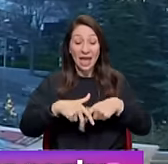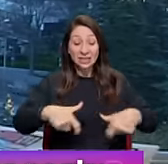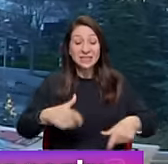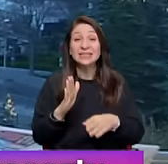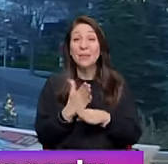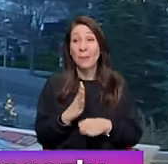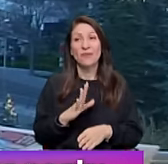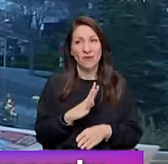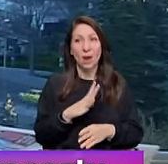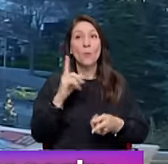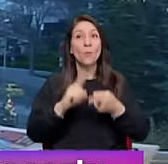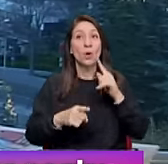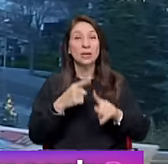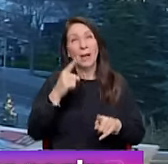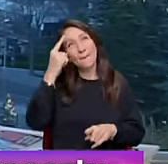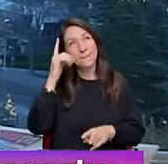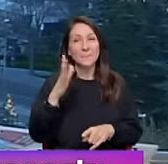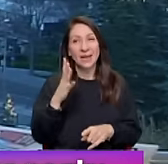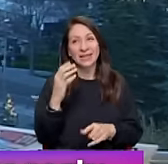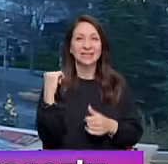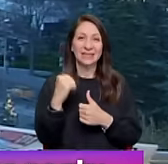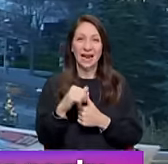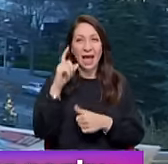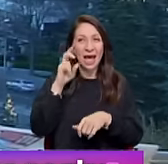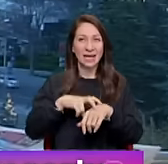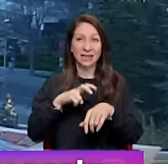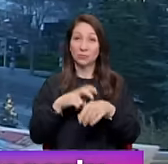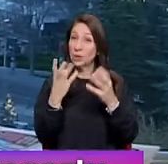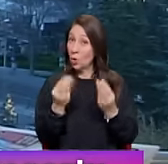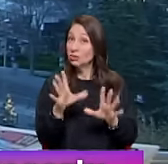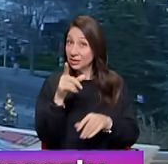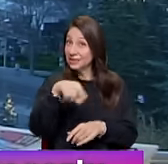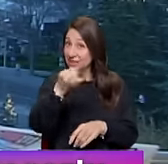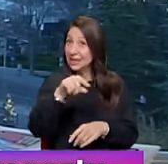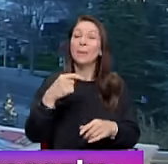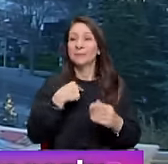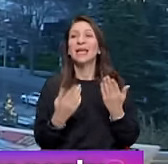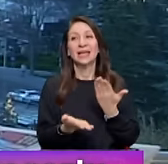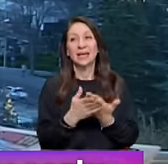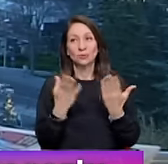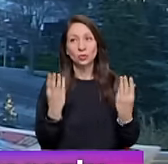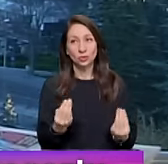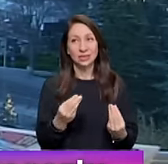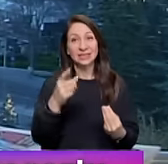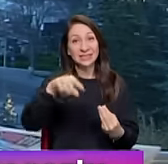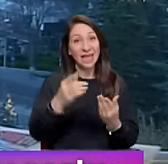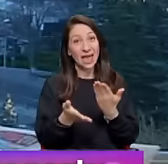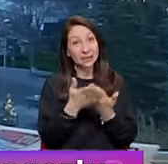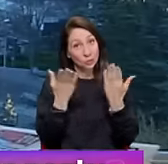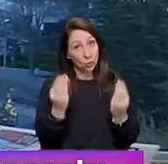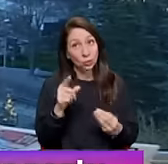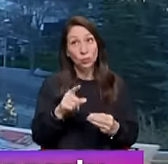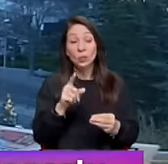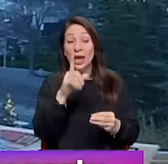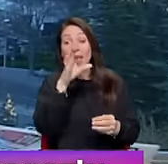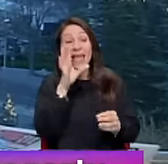sebebi var. Siyasete belki tekrar söyleyeyim, hatırlatmalarınız olacaktır. Bizler de yardımcı olacağız. Siz de yardımcı olun. Bu